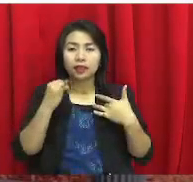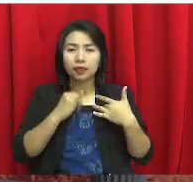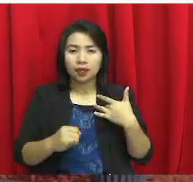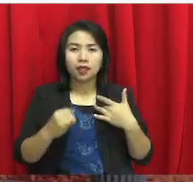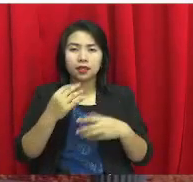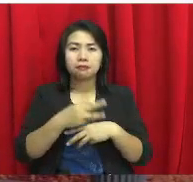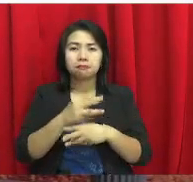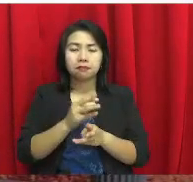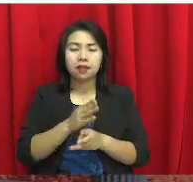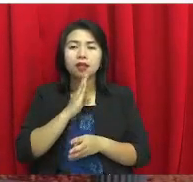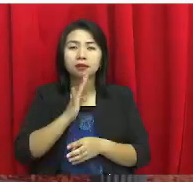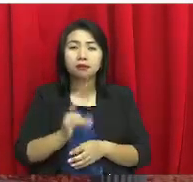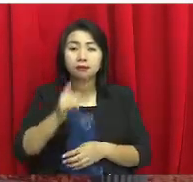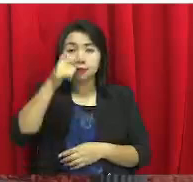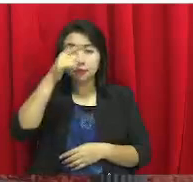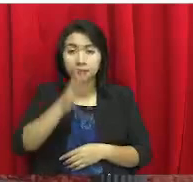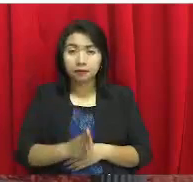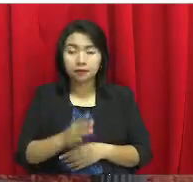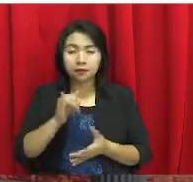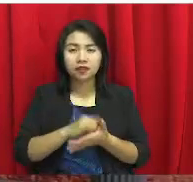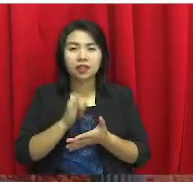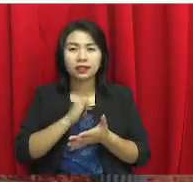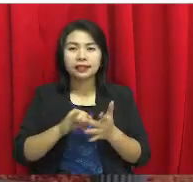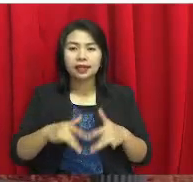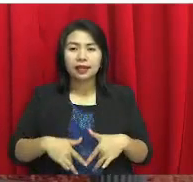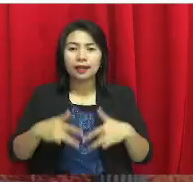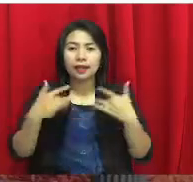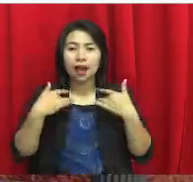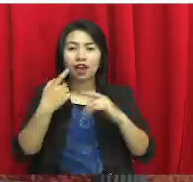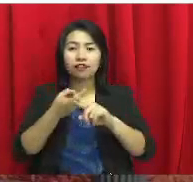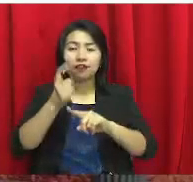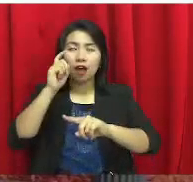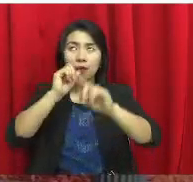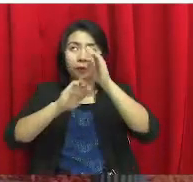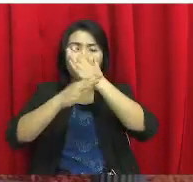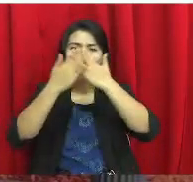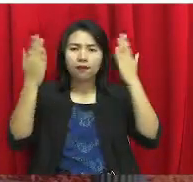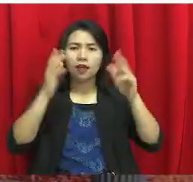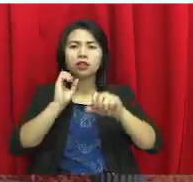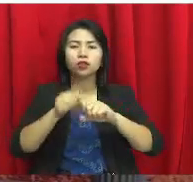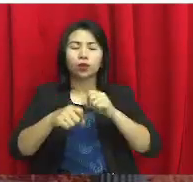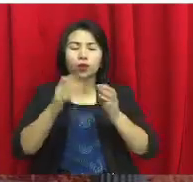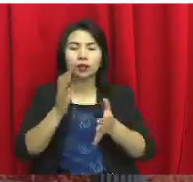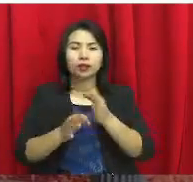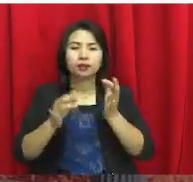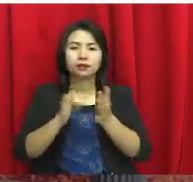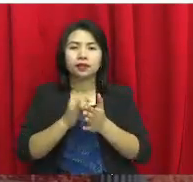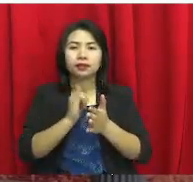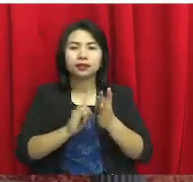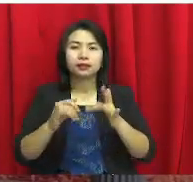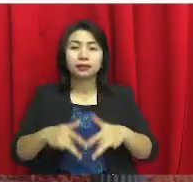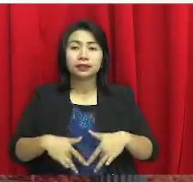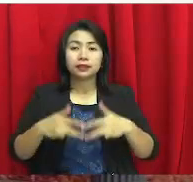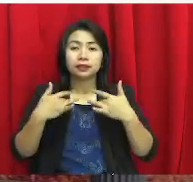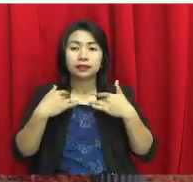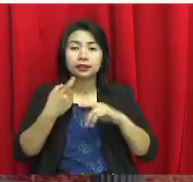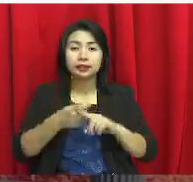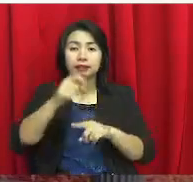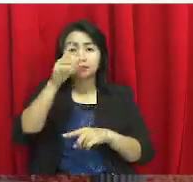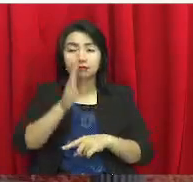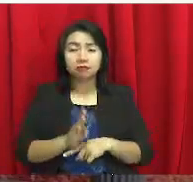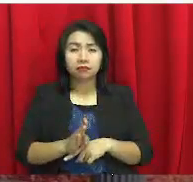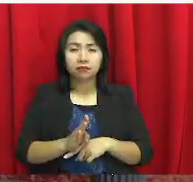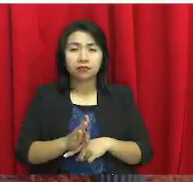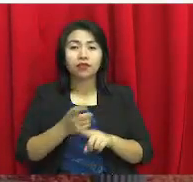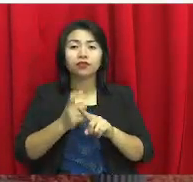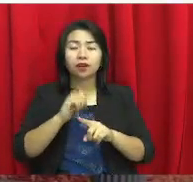by God. It is a life from heaven. Therefore, if it's a life from heaven, walang karapatan